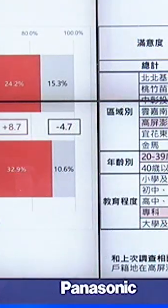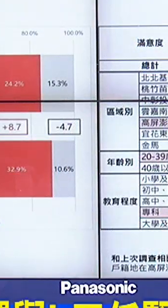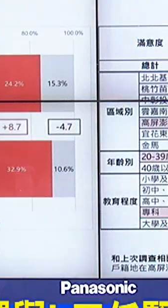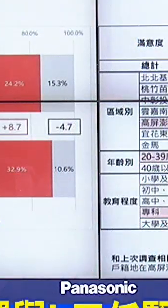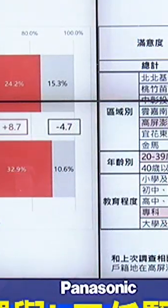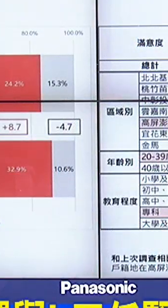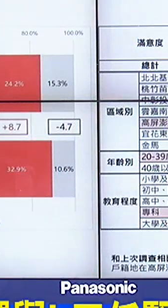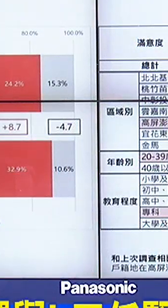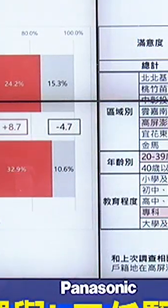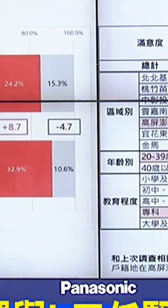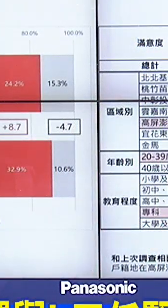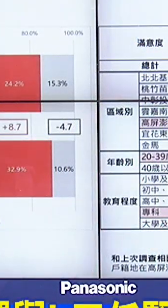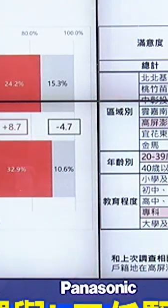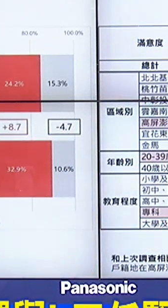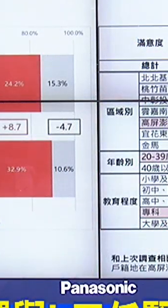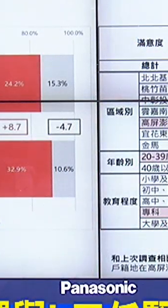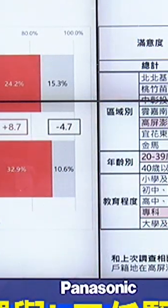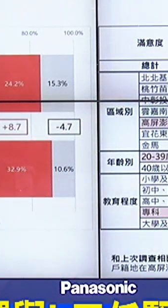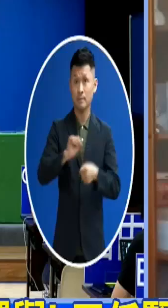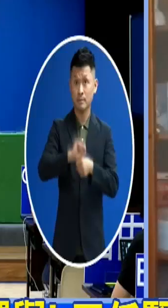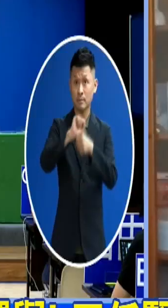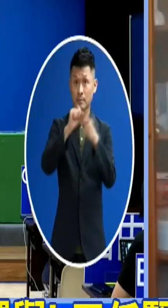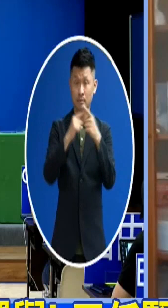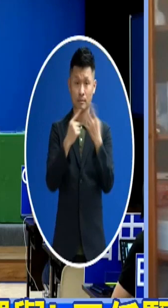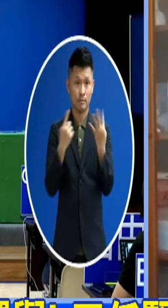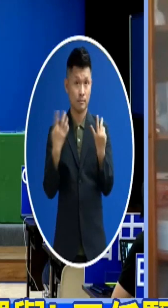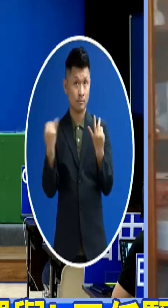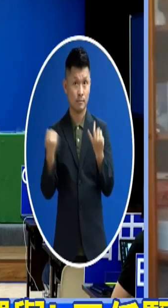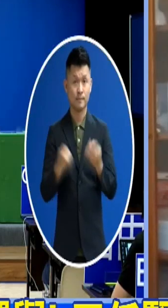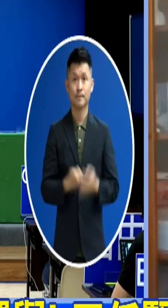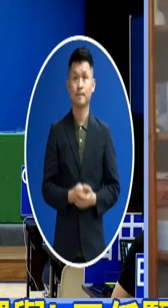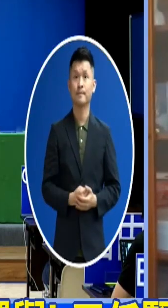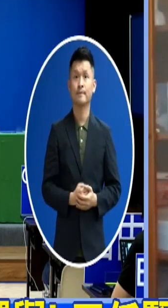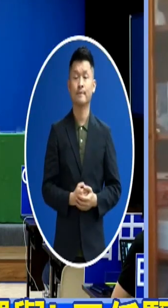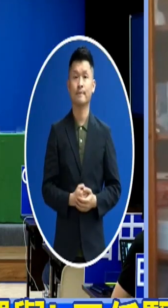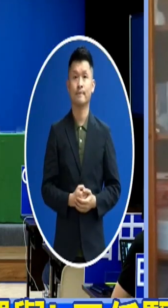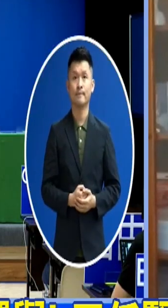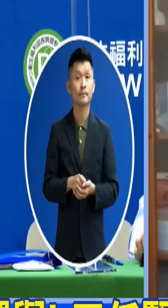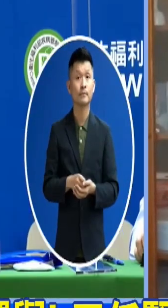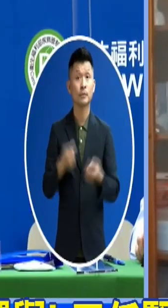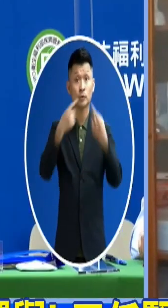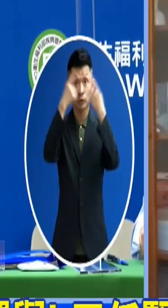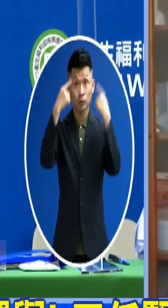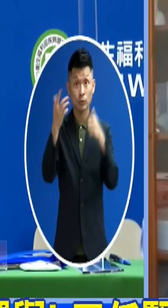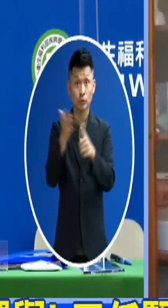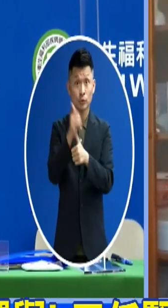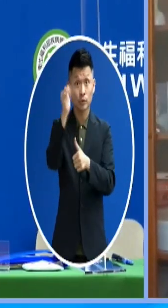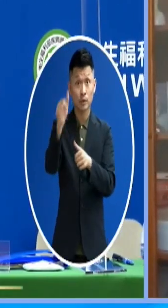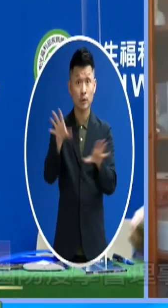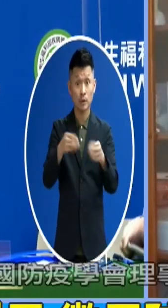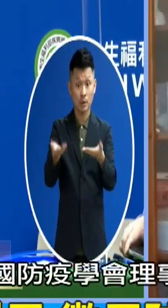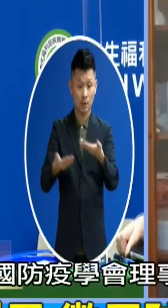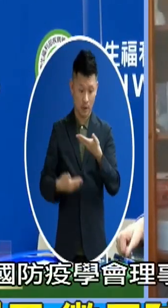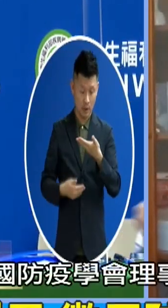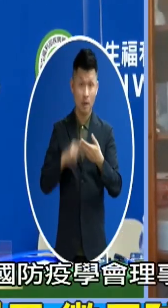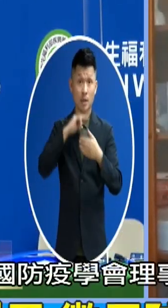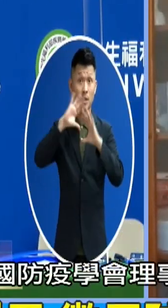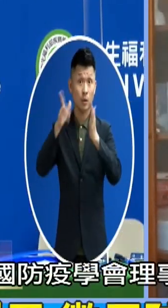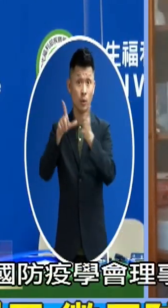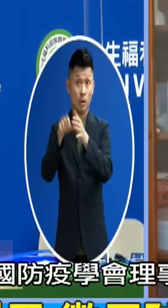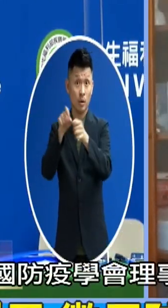做了竞选舞台在搞。 标准的战斗队伍，他利用征用防疫物资的这种权